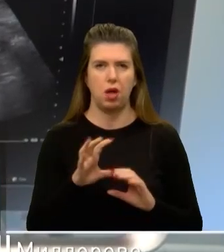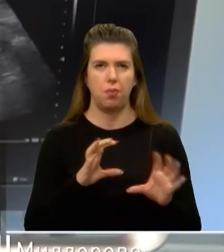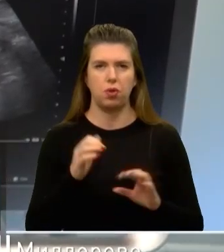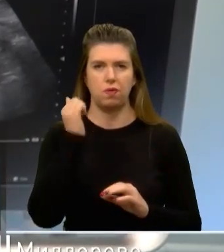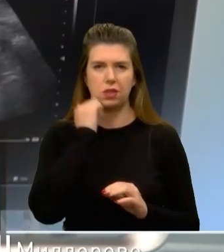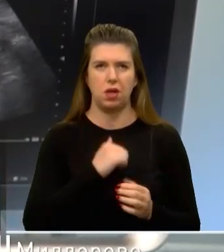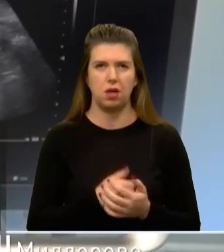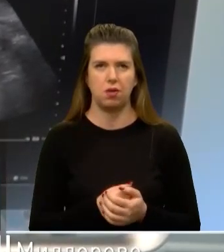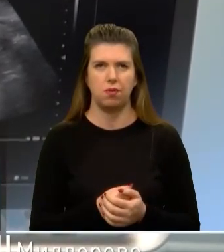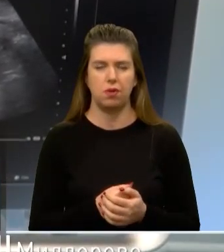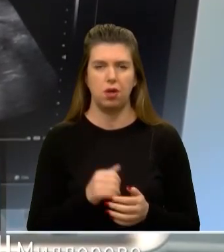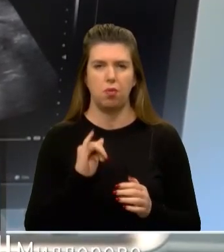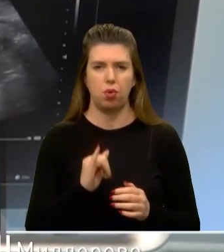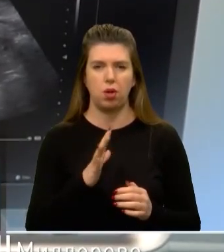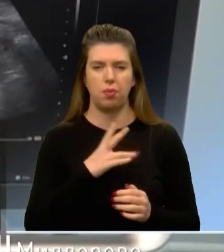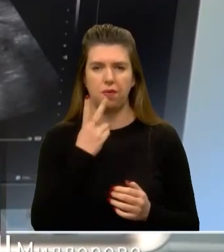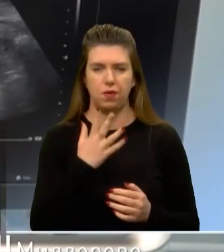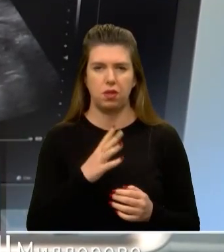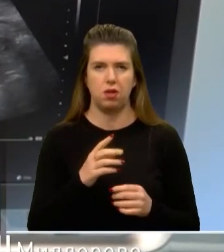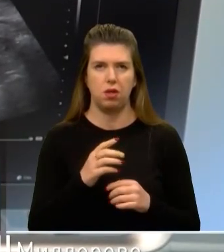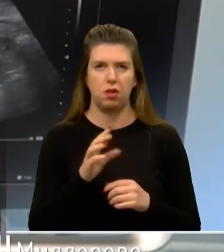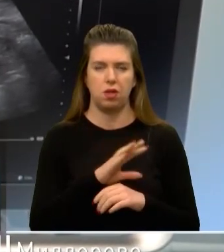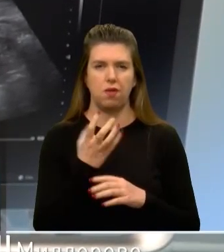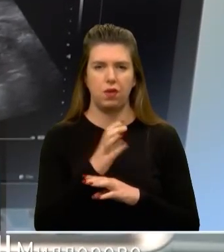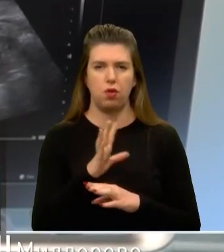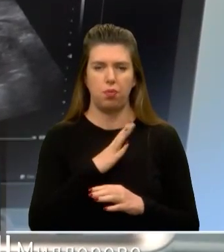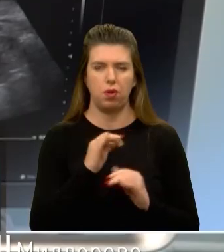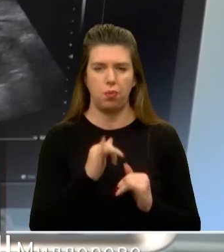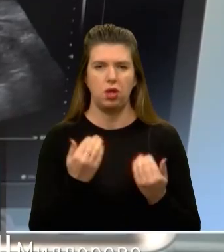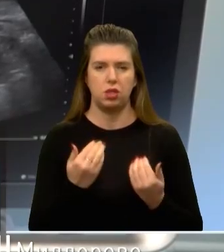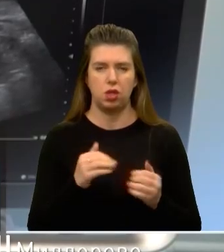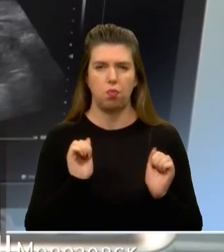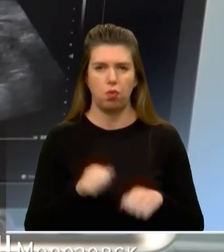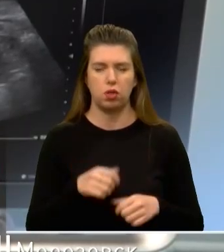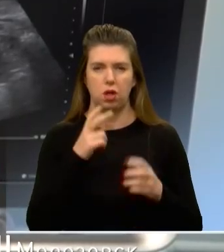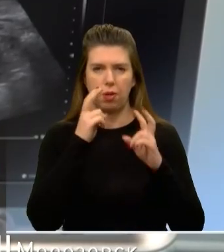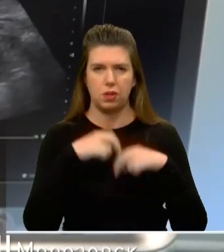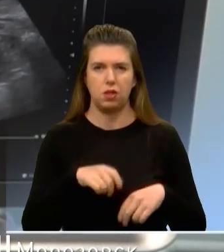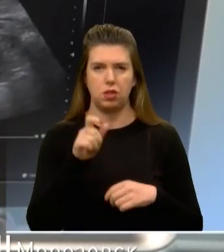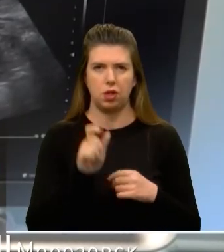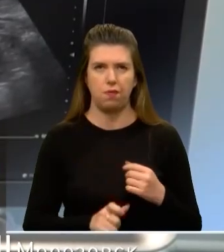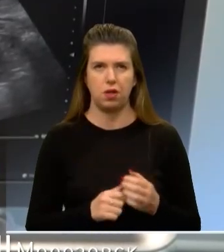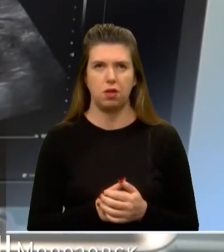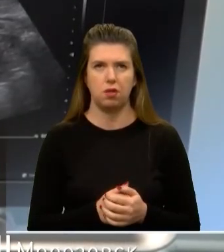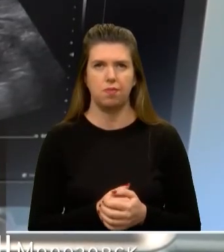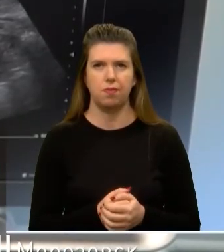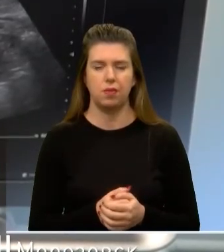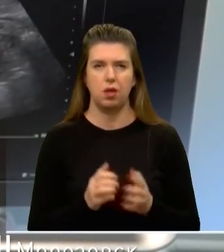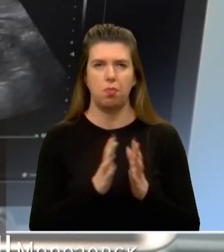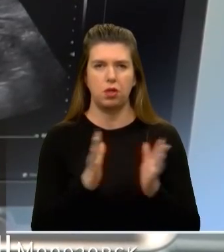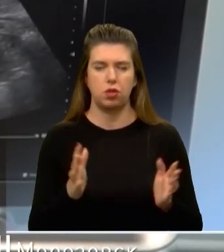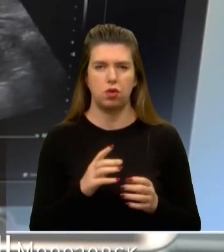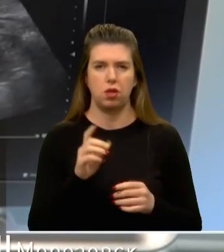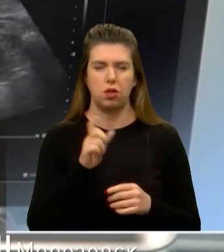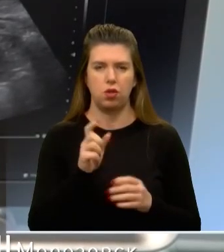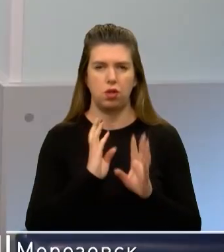старый было плохо видно картинка была плохая но сейчас мы можем обследовать пациентов большой поток